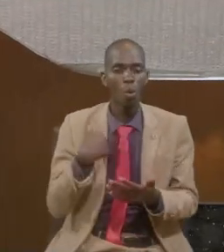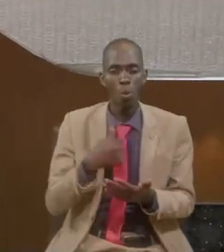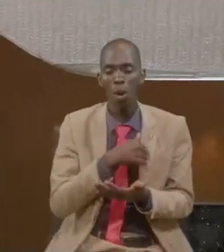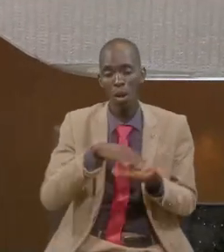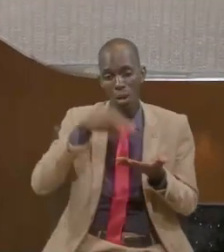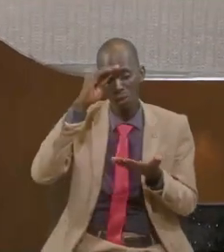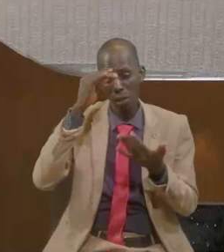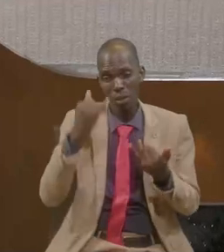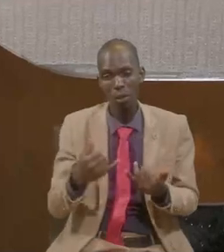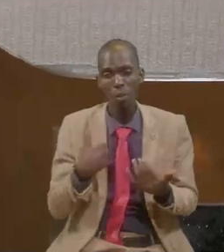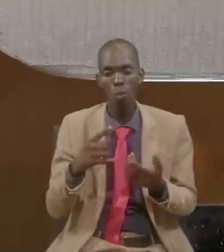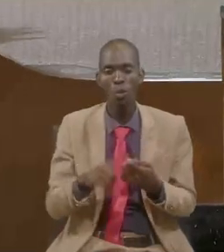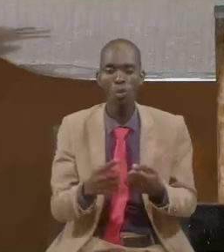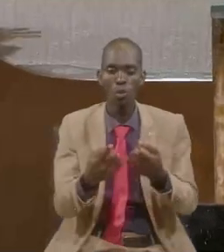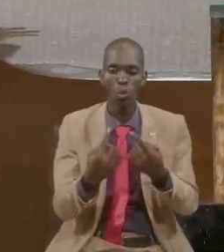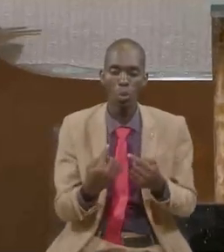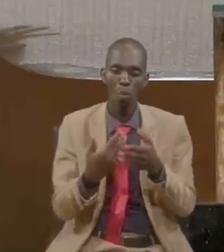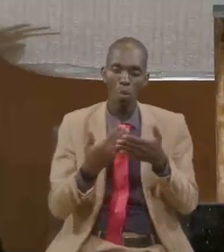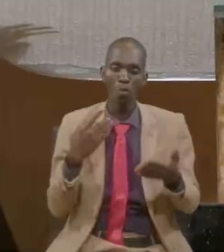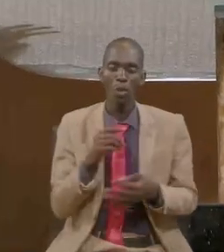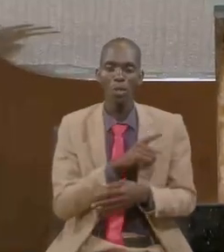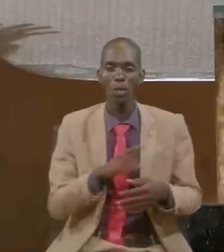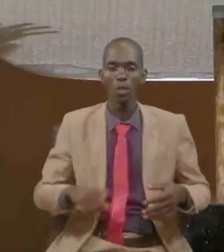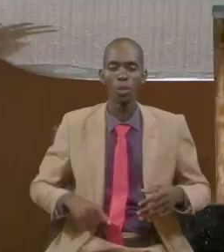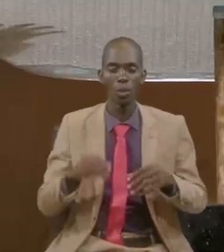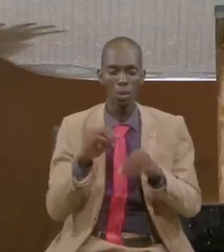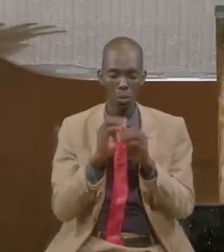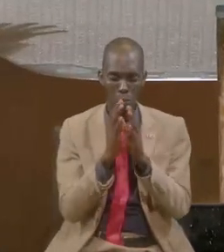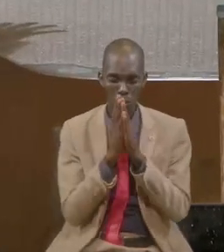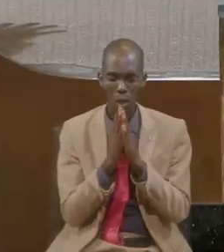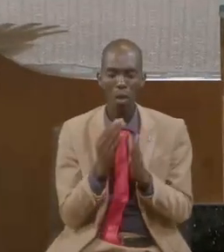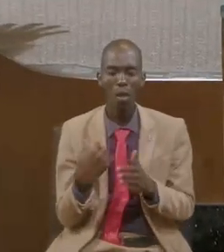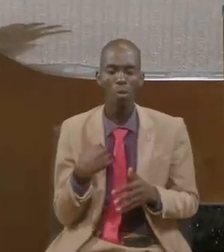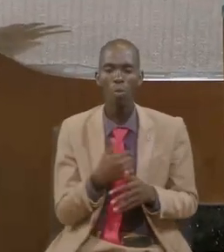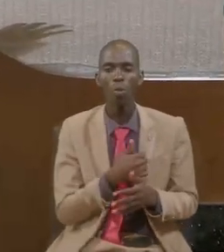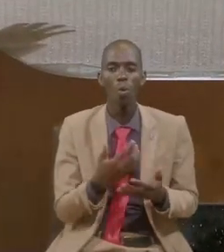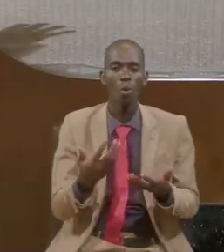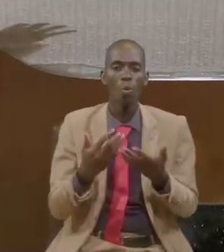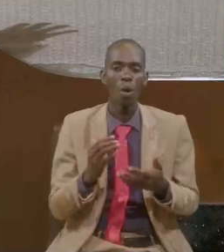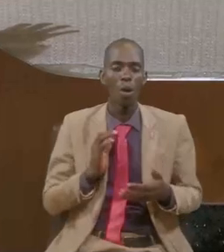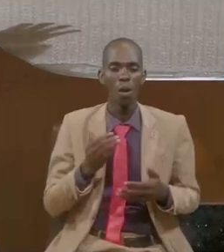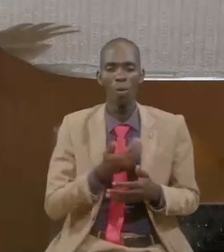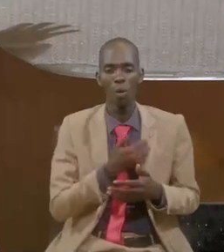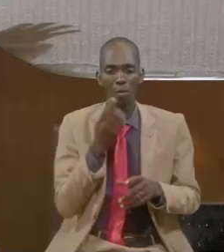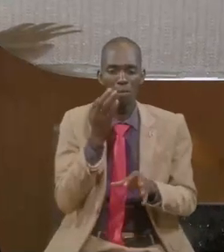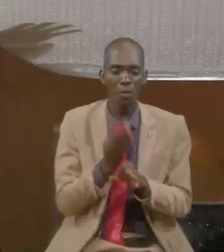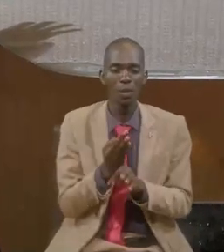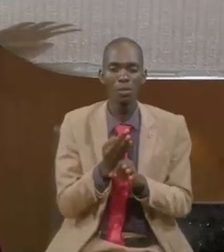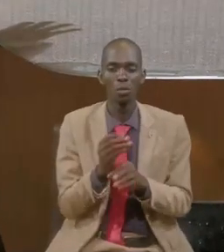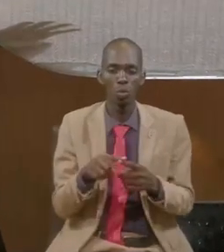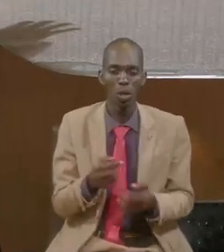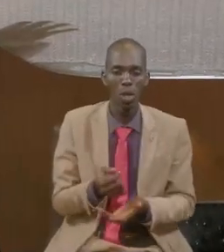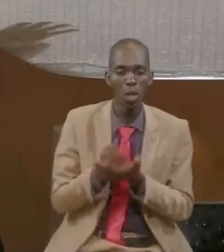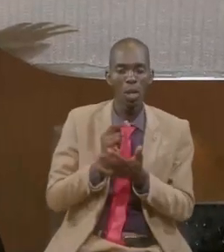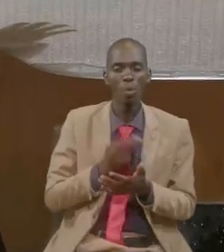l'aiment? Aujourd'hui, avec tout ce que nous avons appris, nous voulons venir devant le Seigneur en la foi. Nous allons voir que notre vie, là